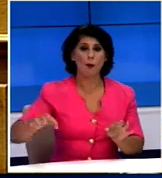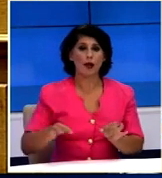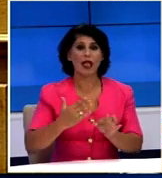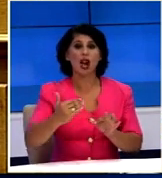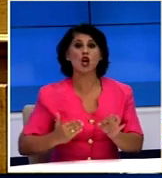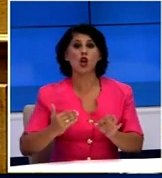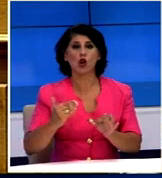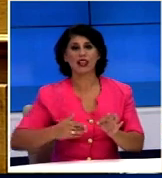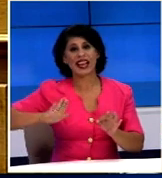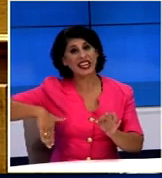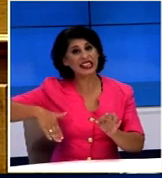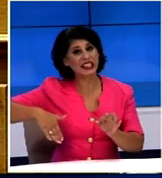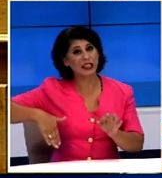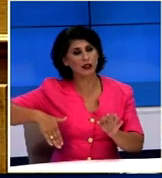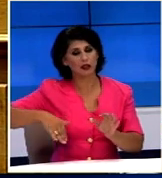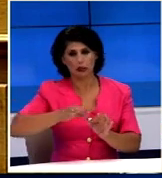της Κρήτης.